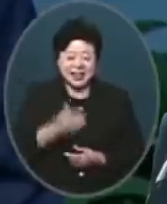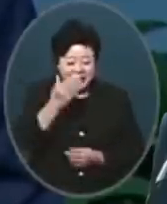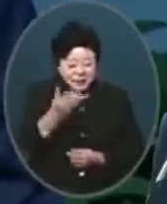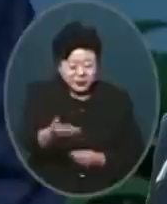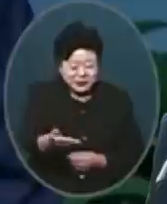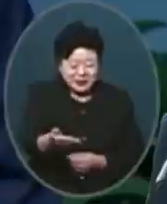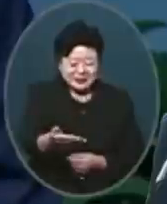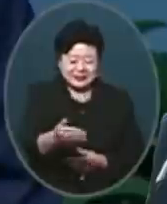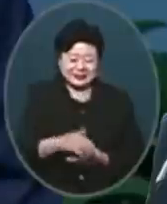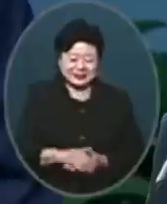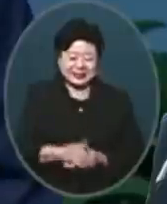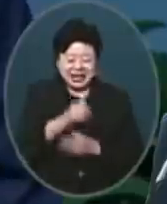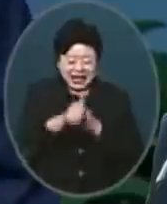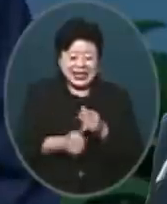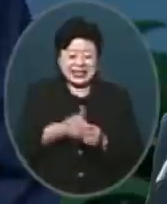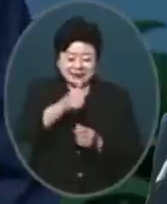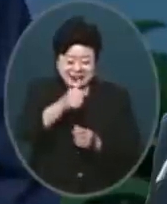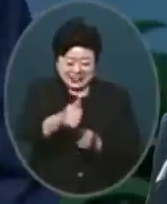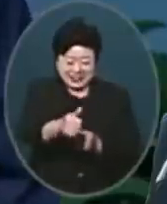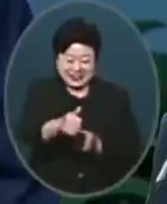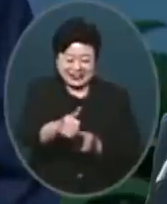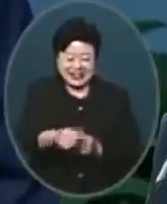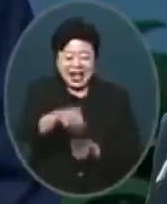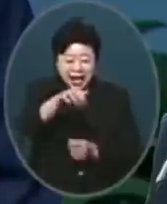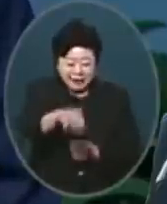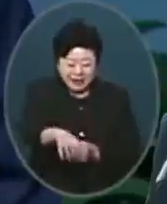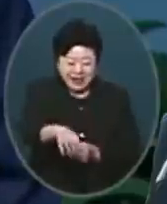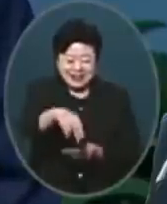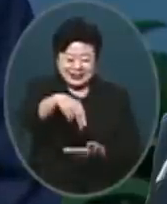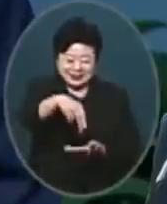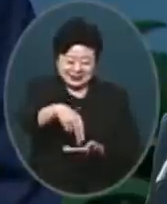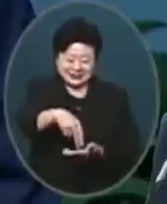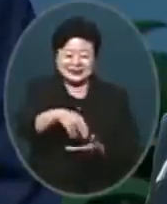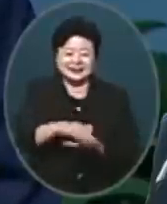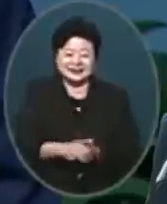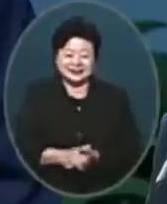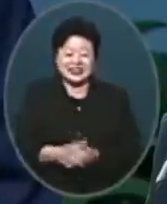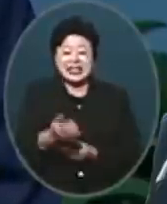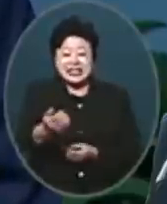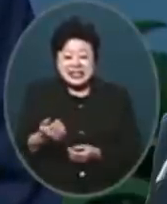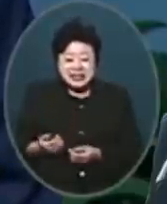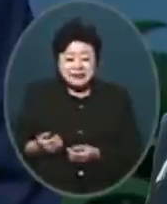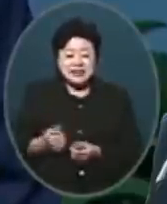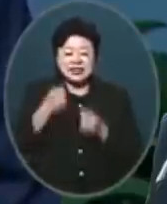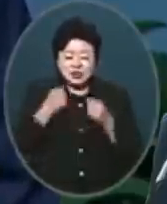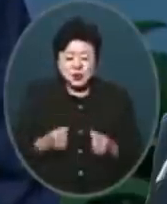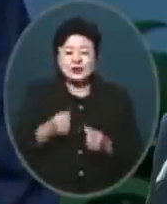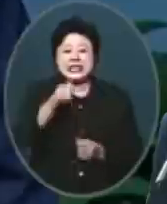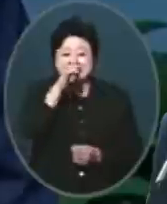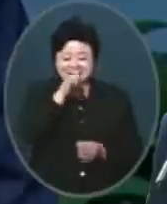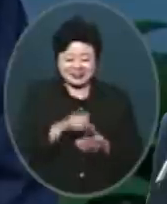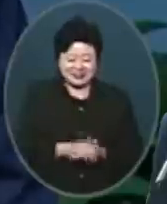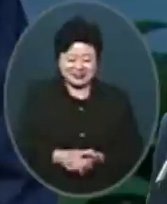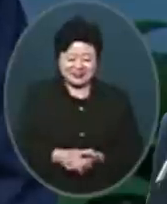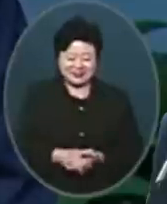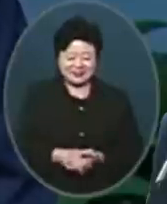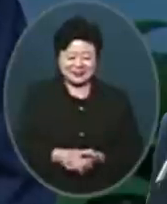여러분은 하나님 앞에서는 이미 존재하고 있었던 것입니다.